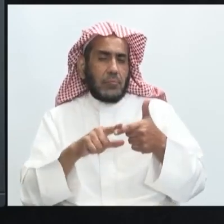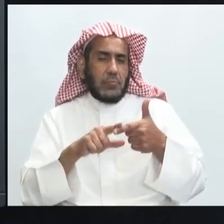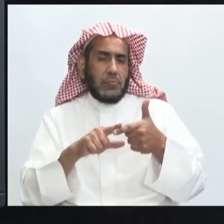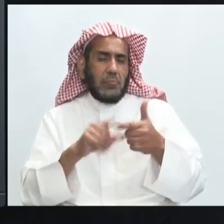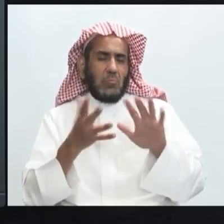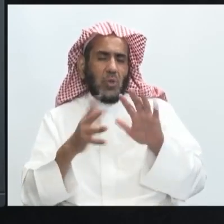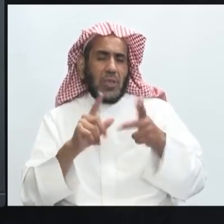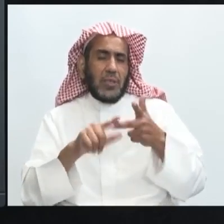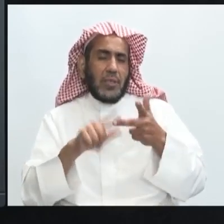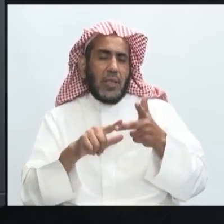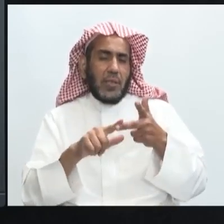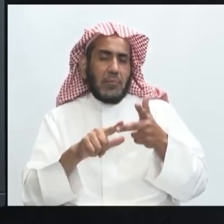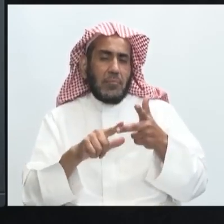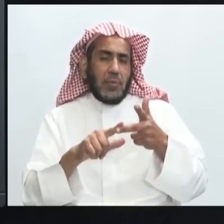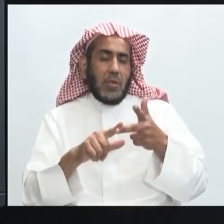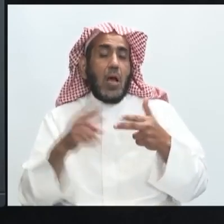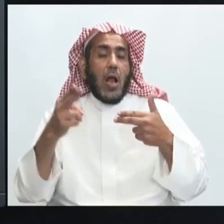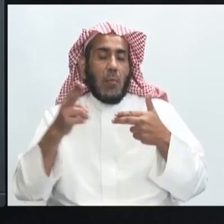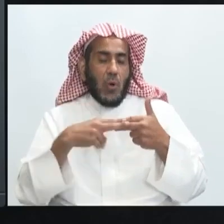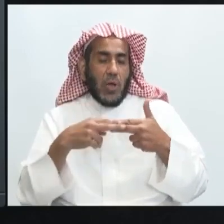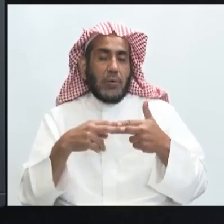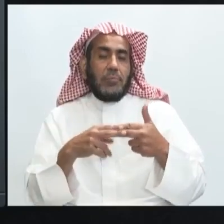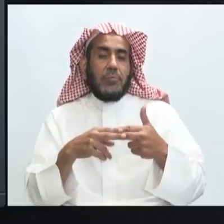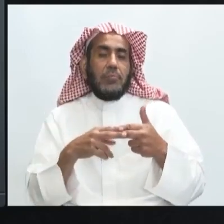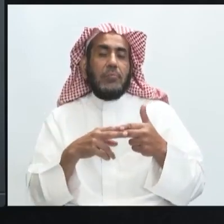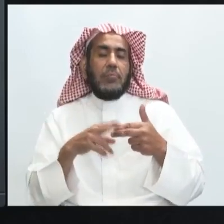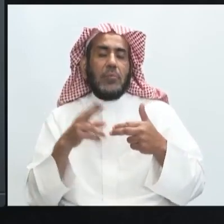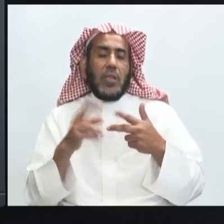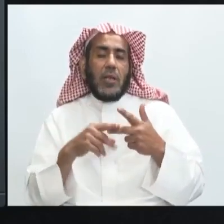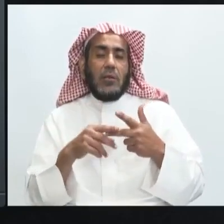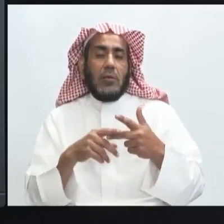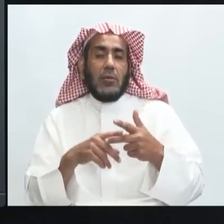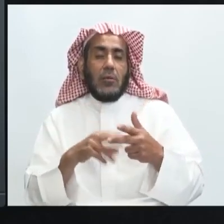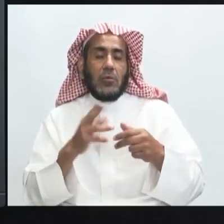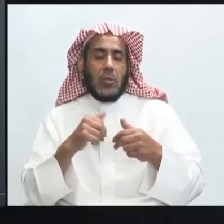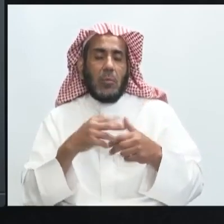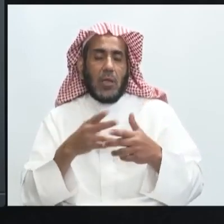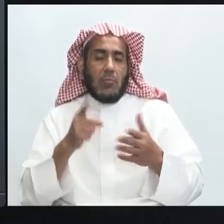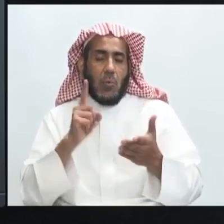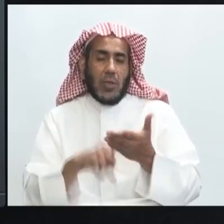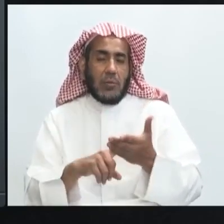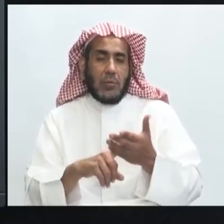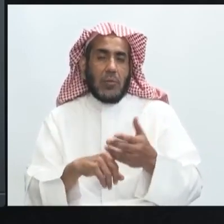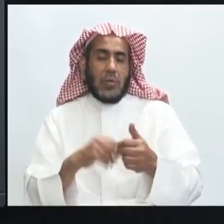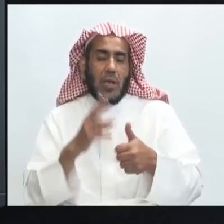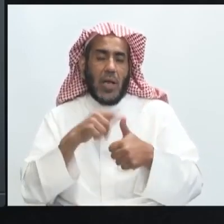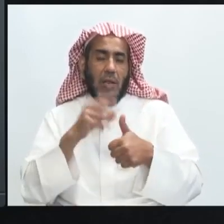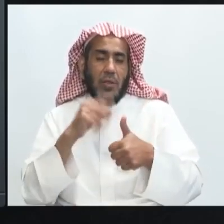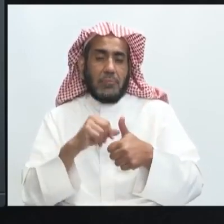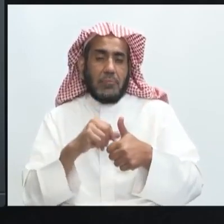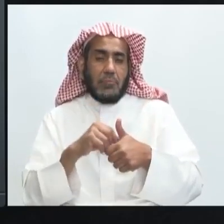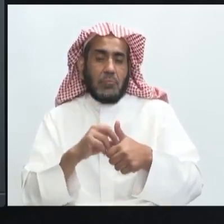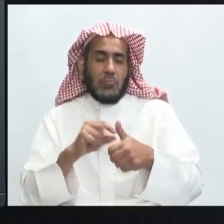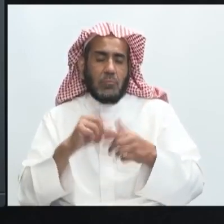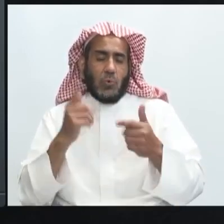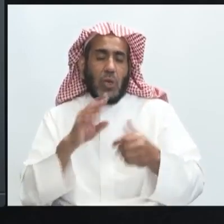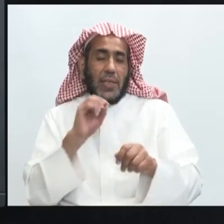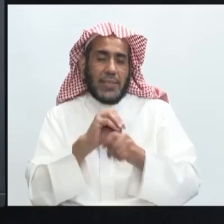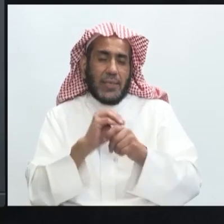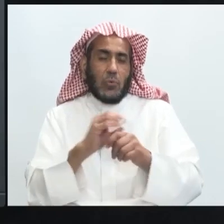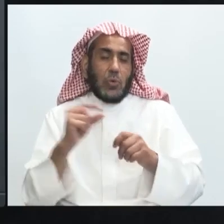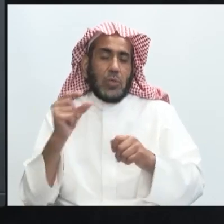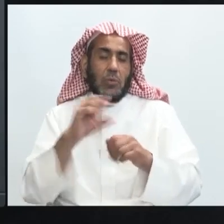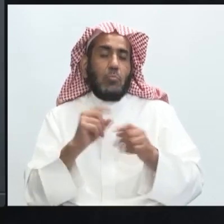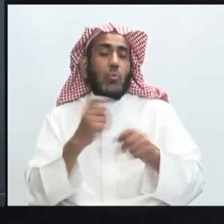الثانيه المتردد والمرتبه الثالثه المنكر لذلك وتاتي باكثر مؤكد هنا خالي الذهن كلها دير نصيحه